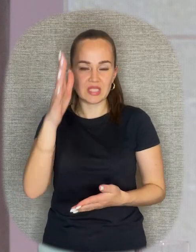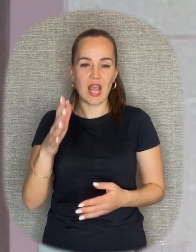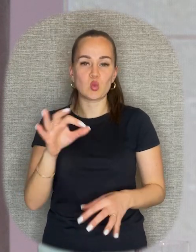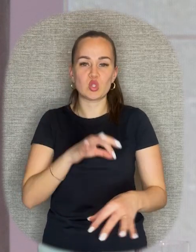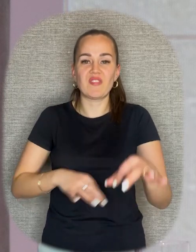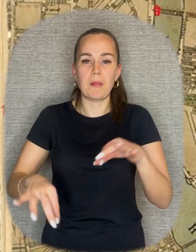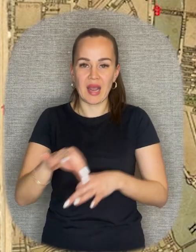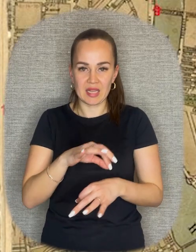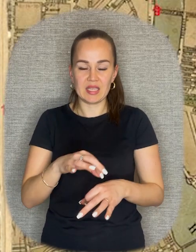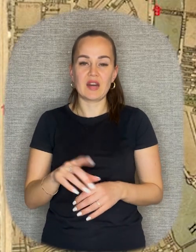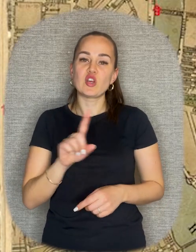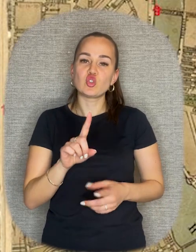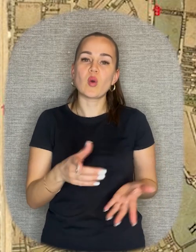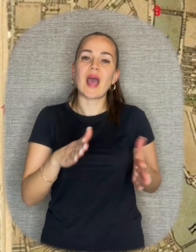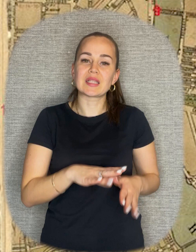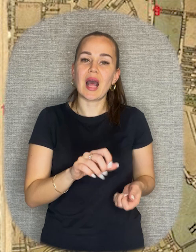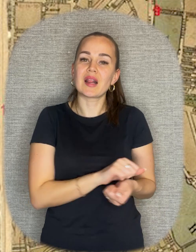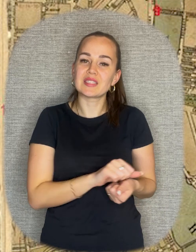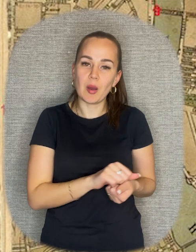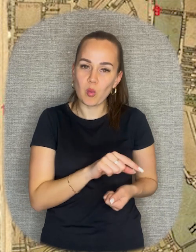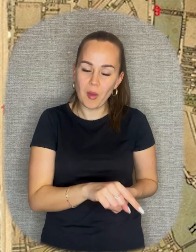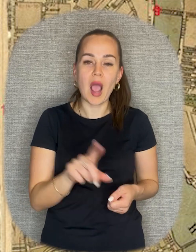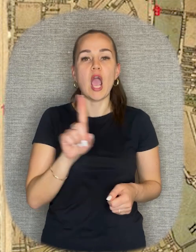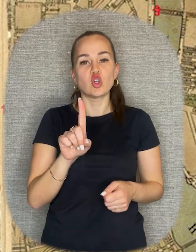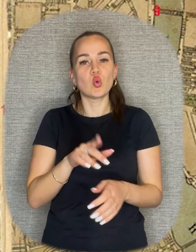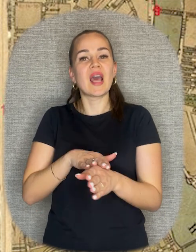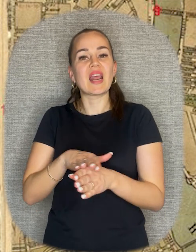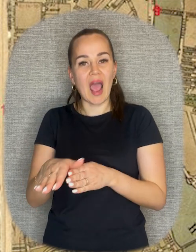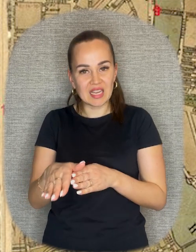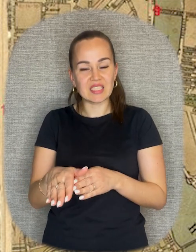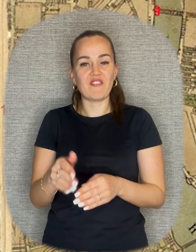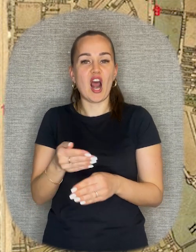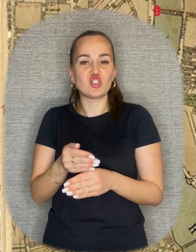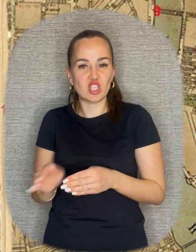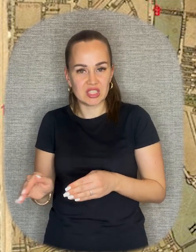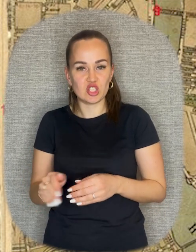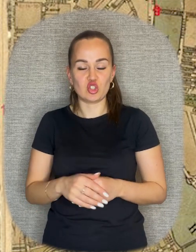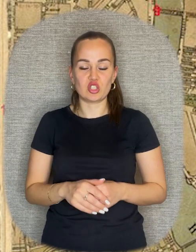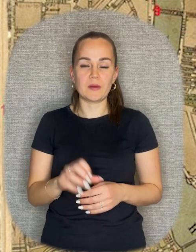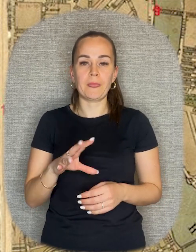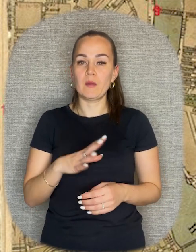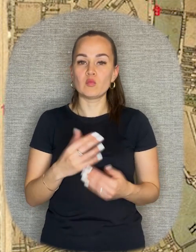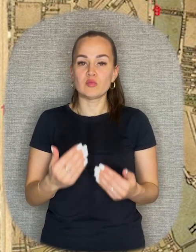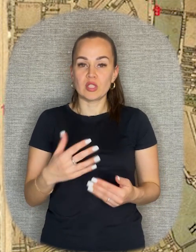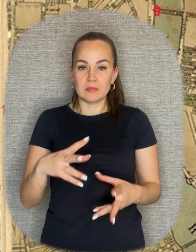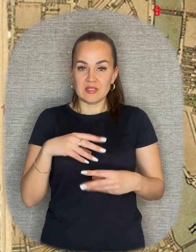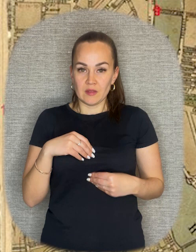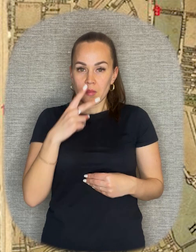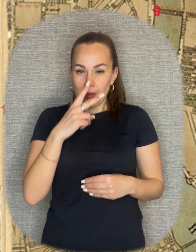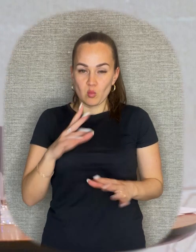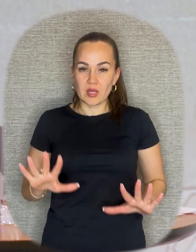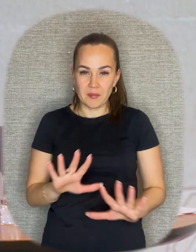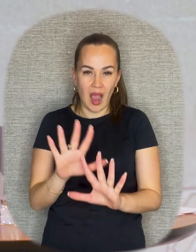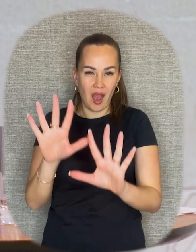нерез практики но тем не менее Многие из них легли в основу последующего проектирования что-то осталось на бумаге что-то